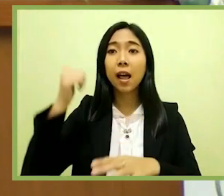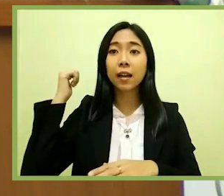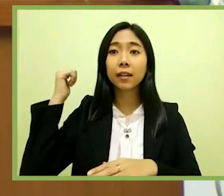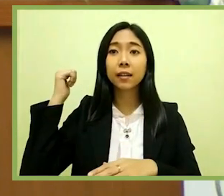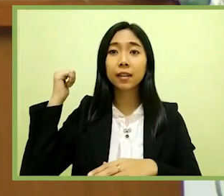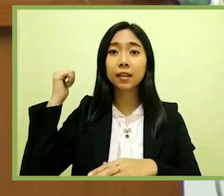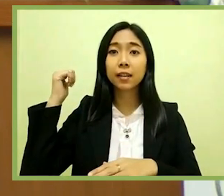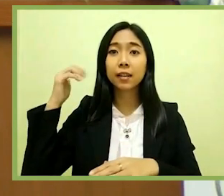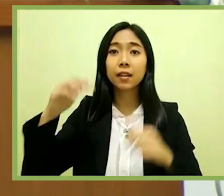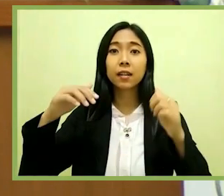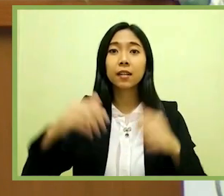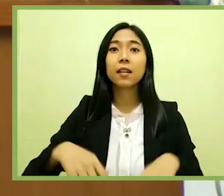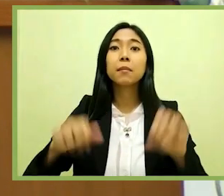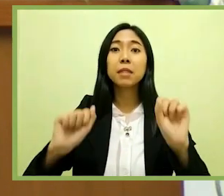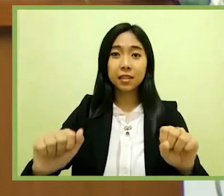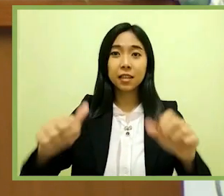dimengerti.